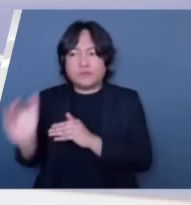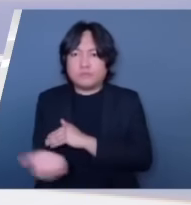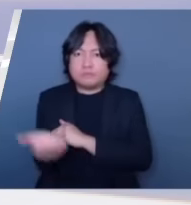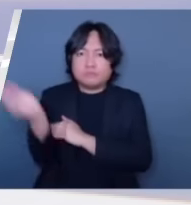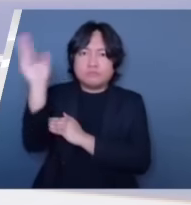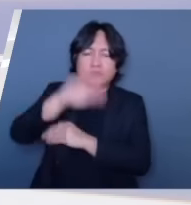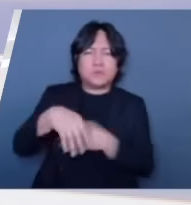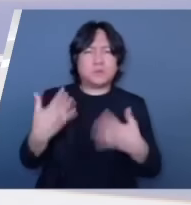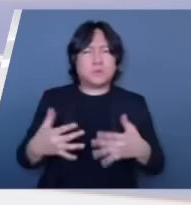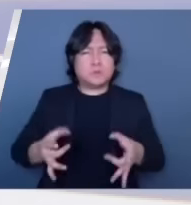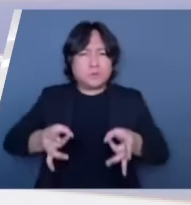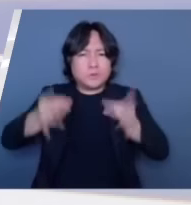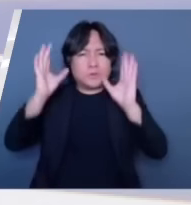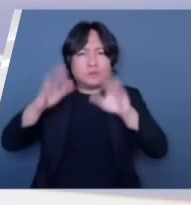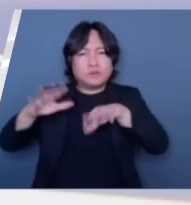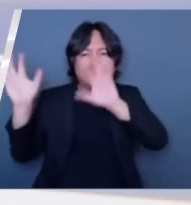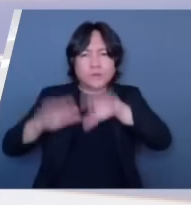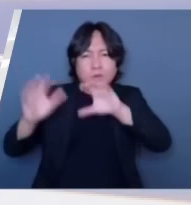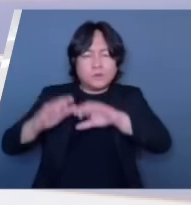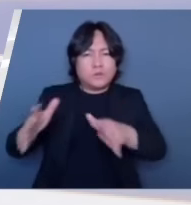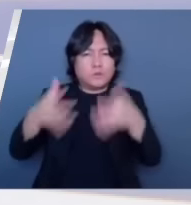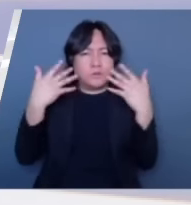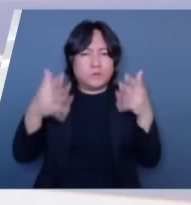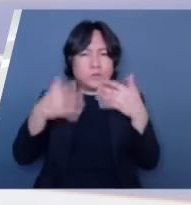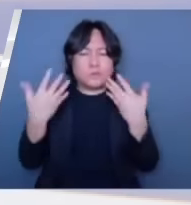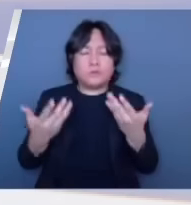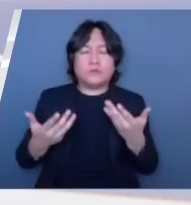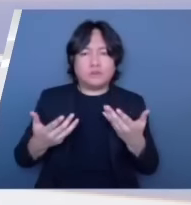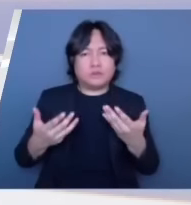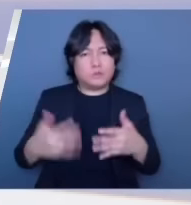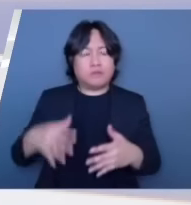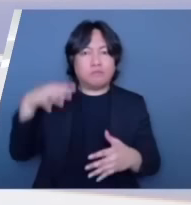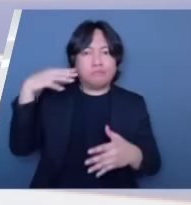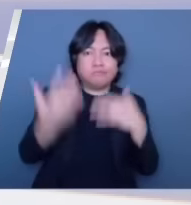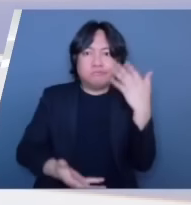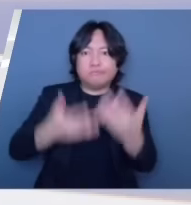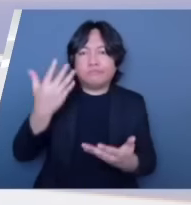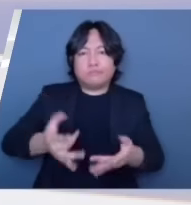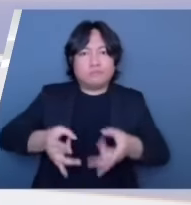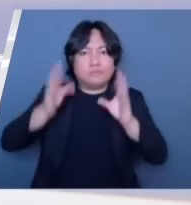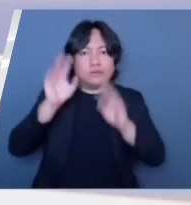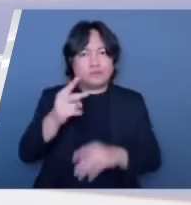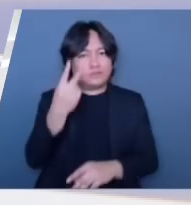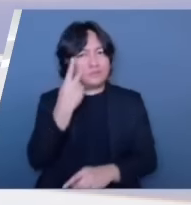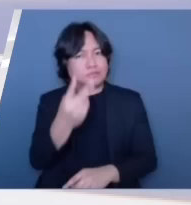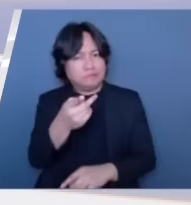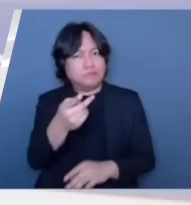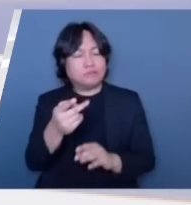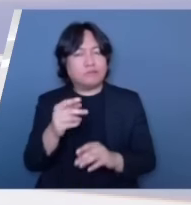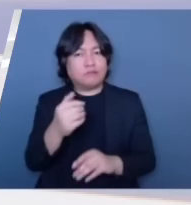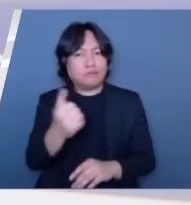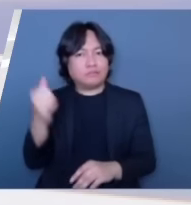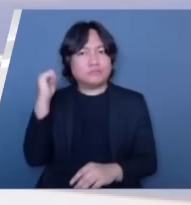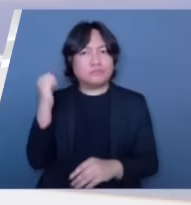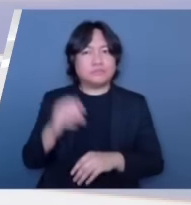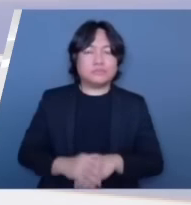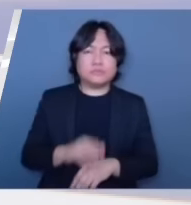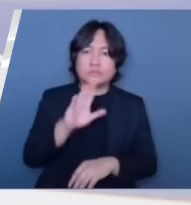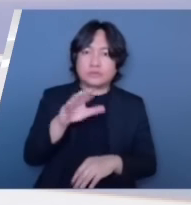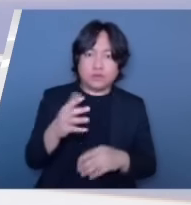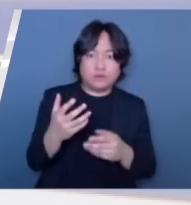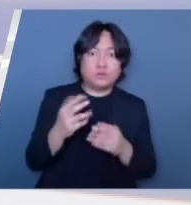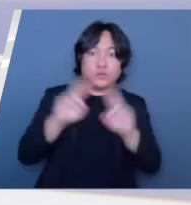at talagang napakatindi ng ulan, no? At nagbagsakan na nga yung mga puno tulad nung nandyan sa likod mo. Nag-umpisa na ba yung mga clearing operations? Kasi